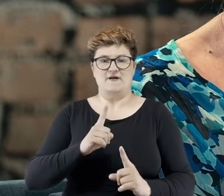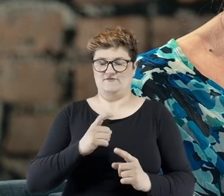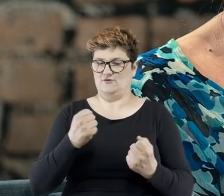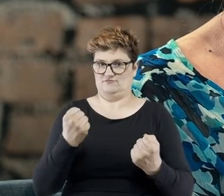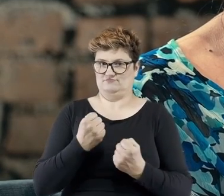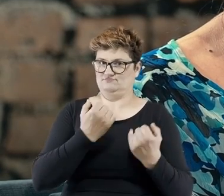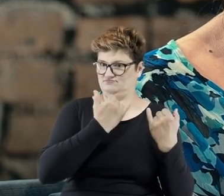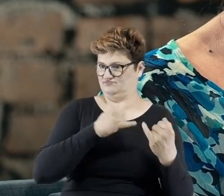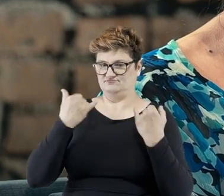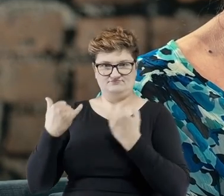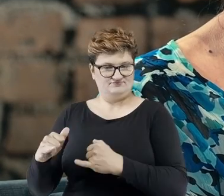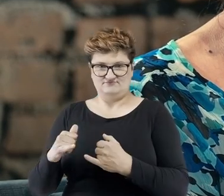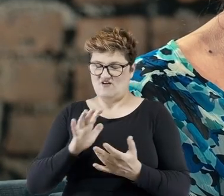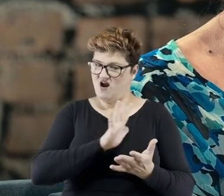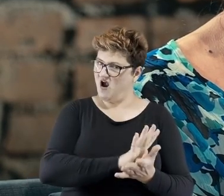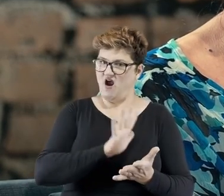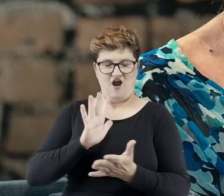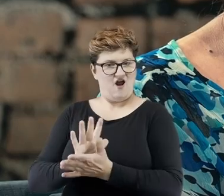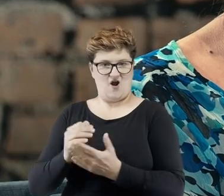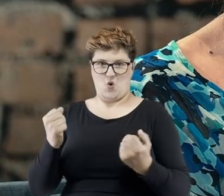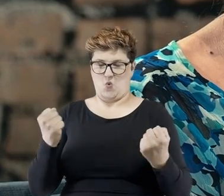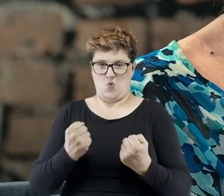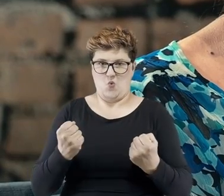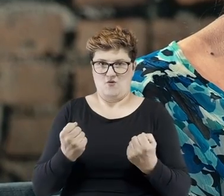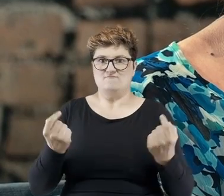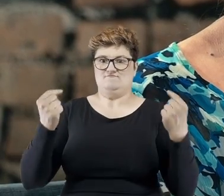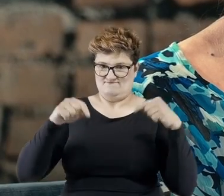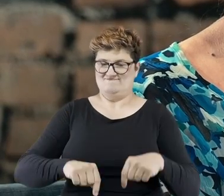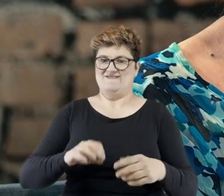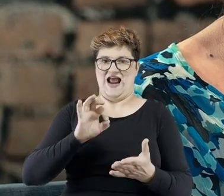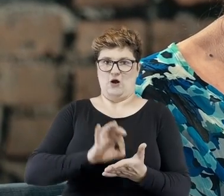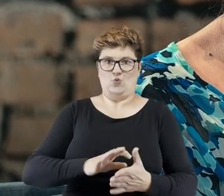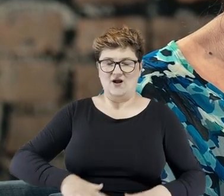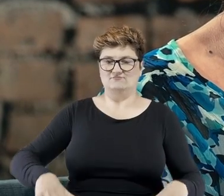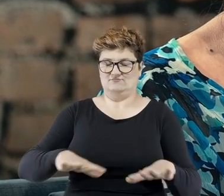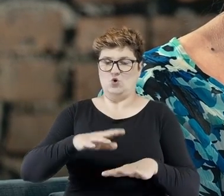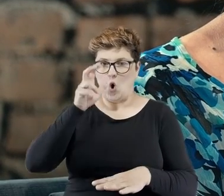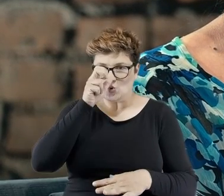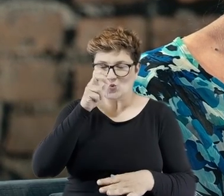czynienia z dwiema zupełnie różnymi postaciami połączonymi tutaj u wrót Oruni